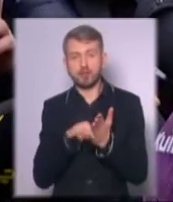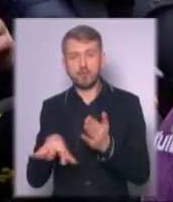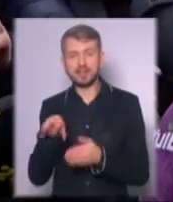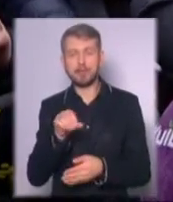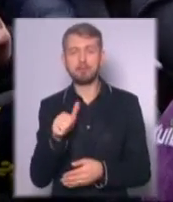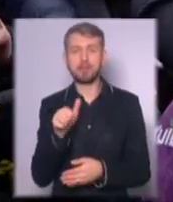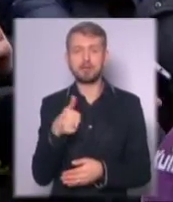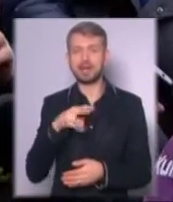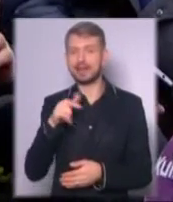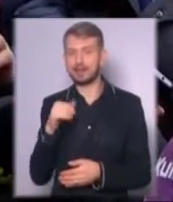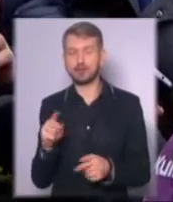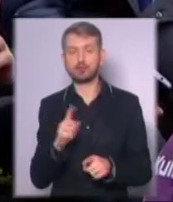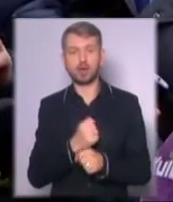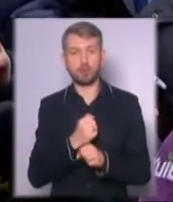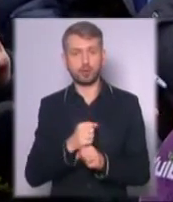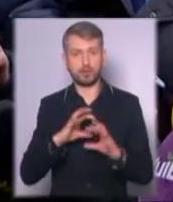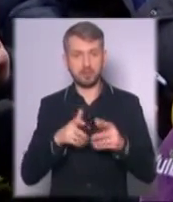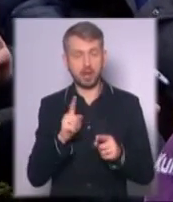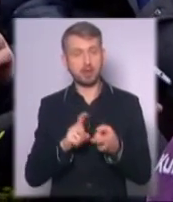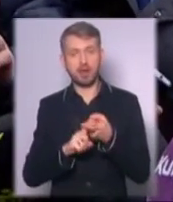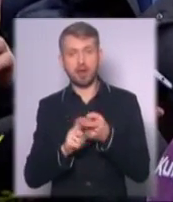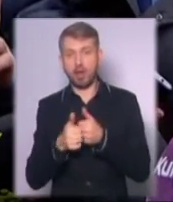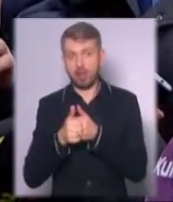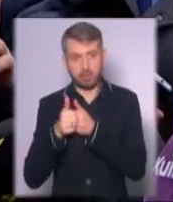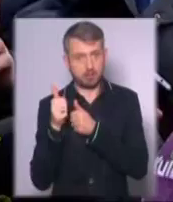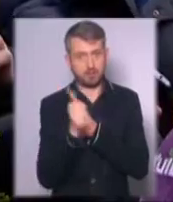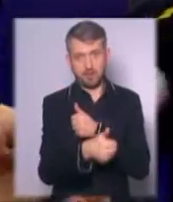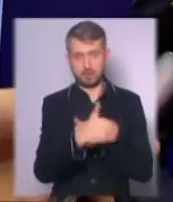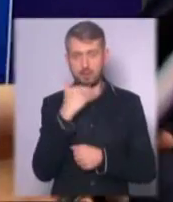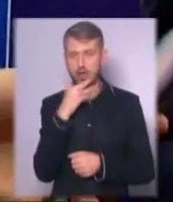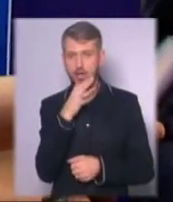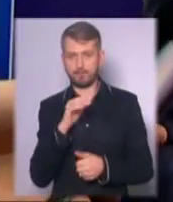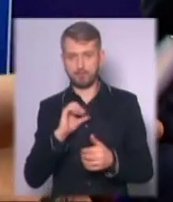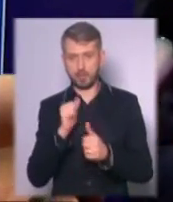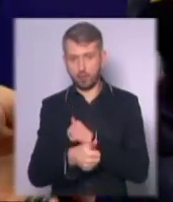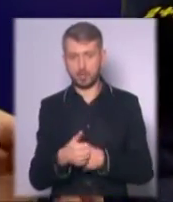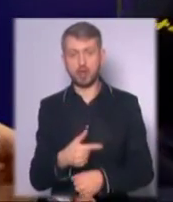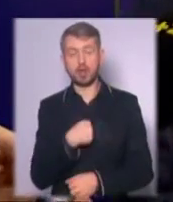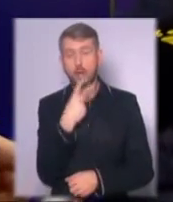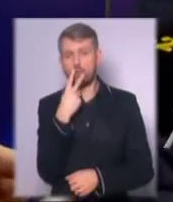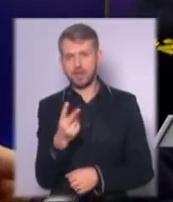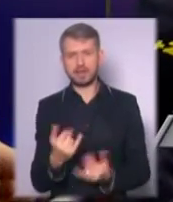которые работают в мире, то они оторвались от нас на много лет вперед. Я увидел, знаете, такие